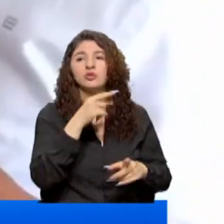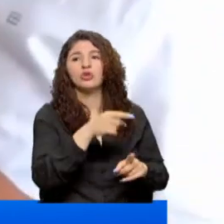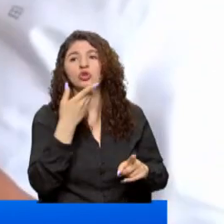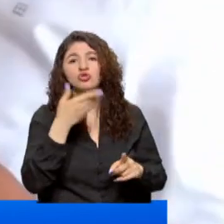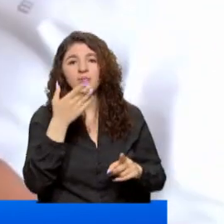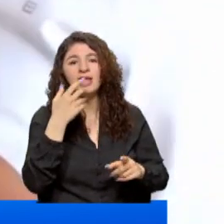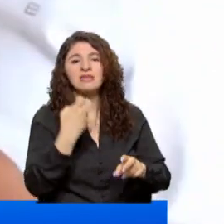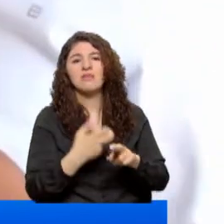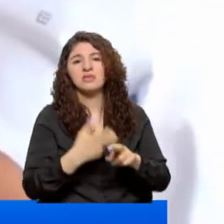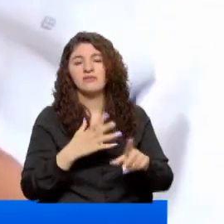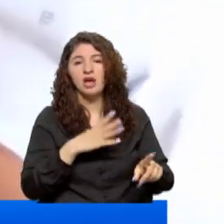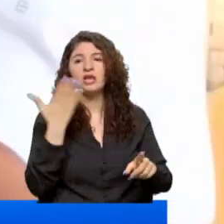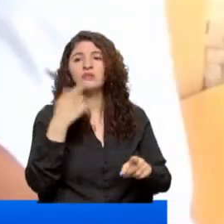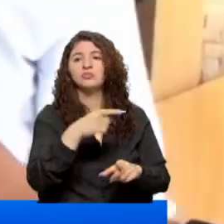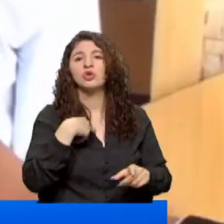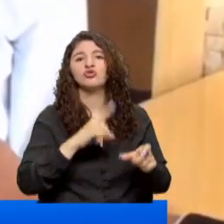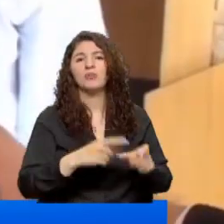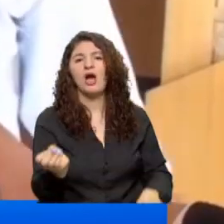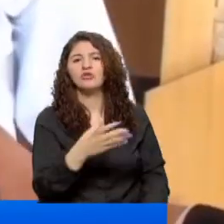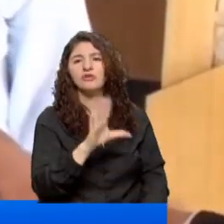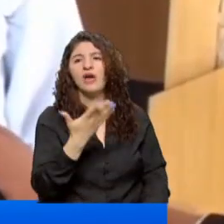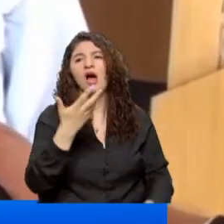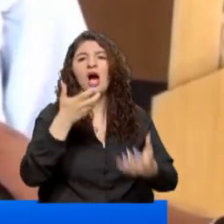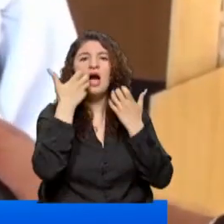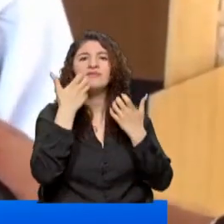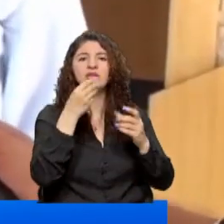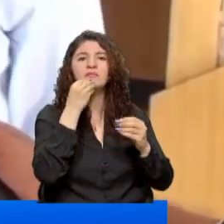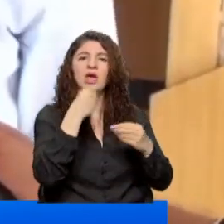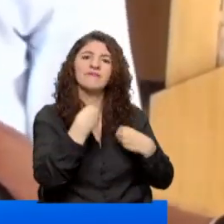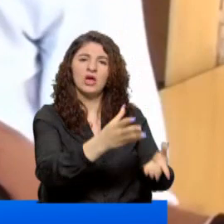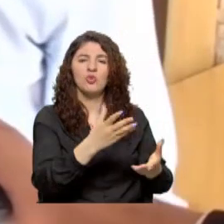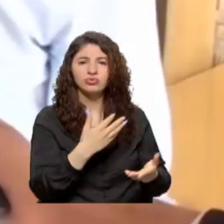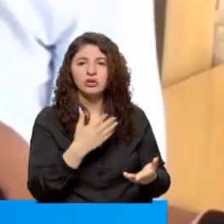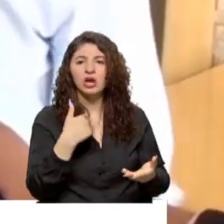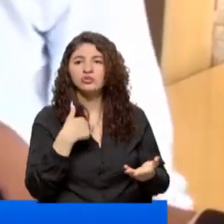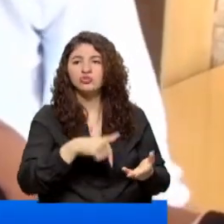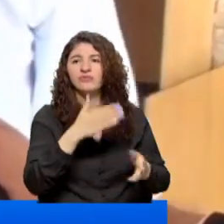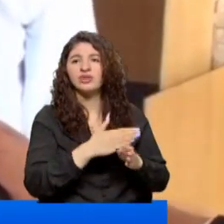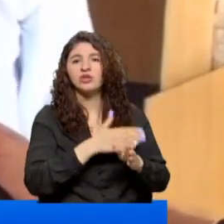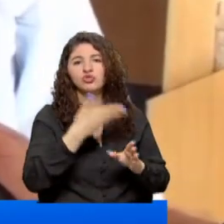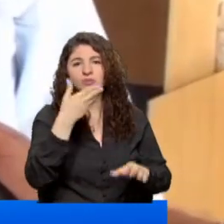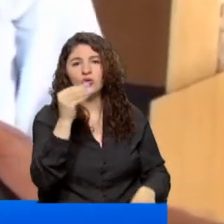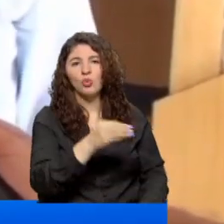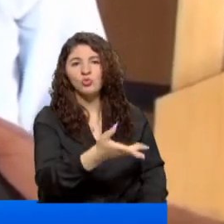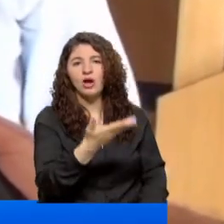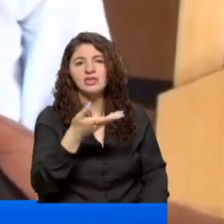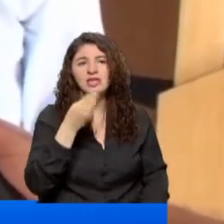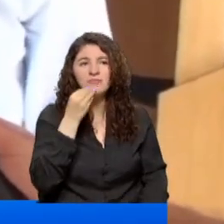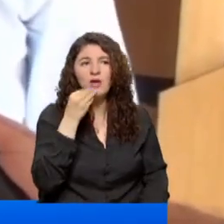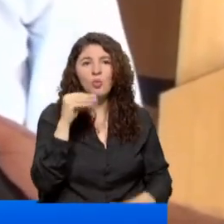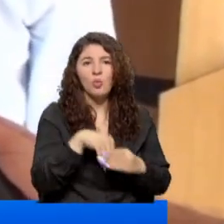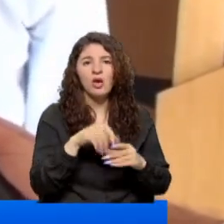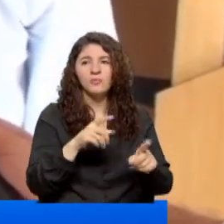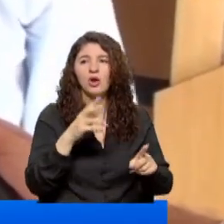mesela şu balı Kemiklerimiz var ve filan biz bunları çok atıyorduk veya uğur böcekleri de kullanılıyordu şu an vatandaş çorbasını atıyor ya yemeklerini